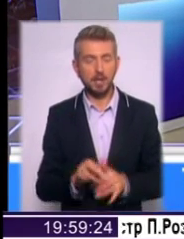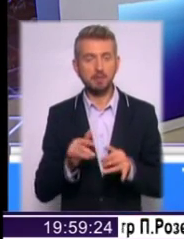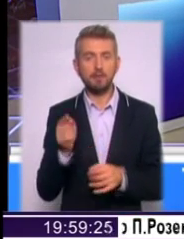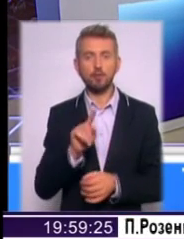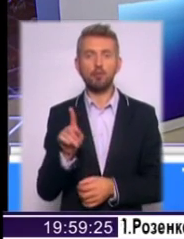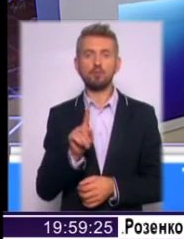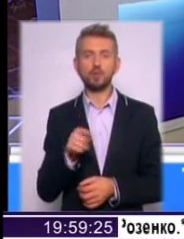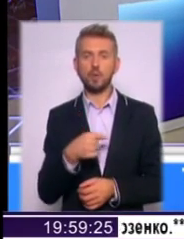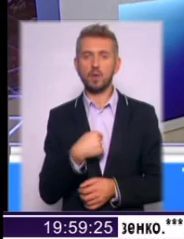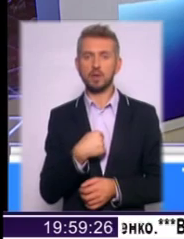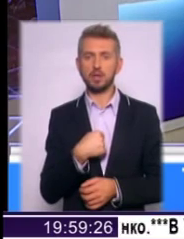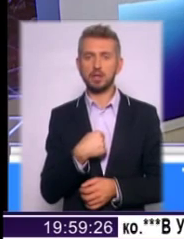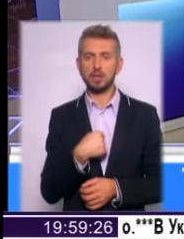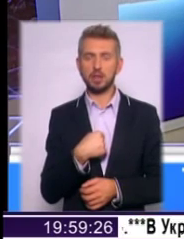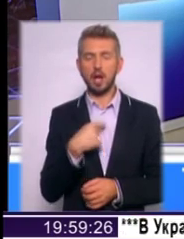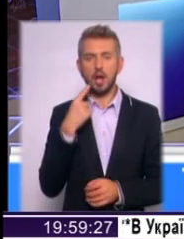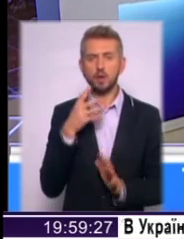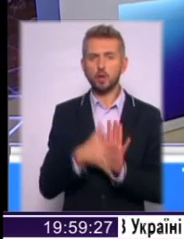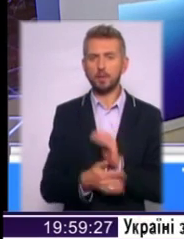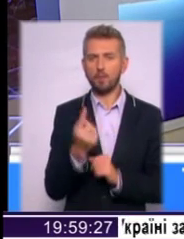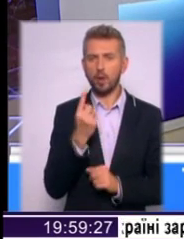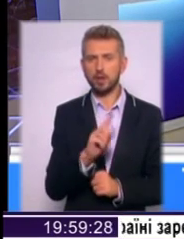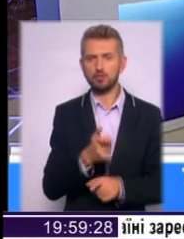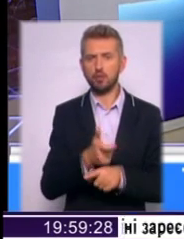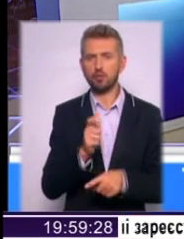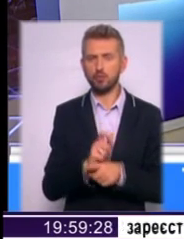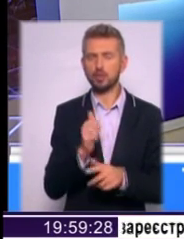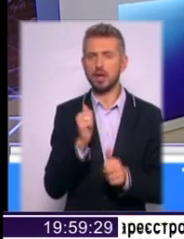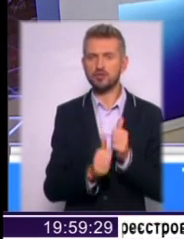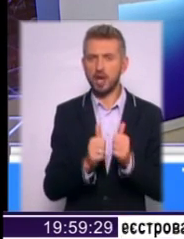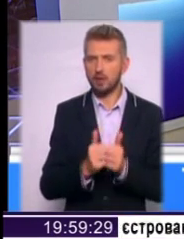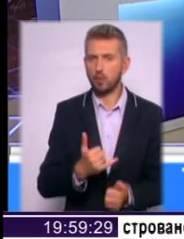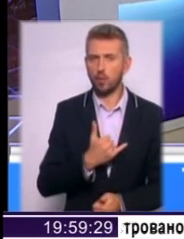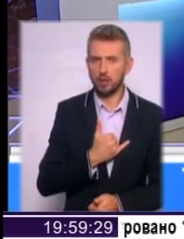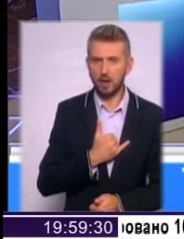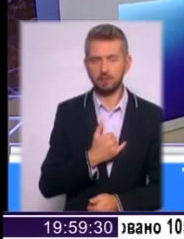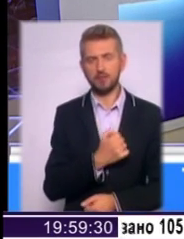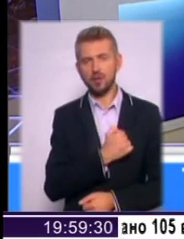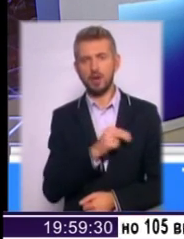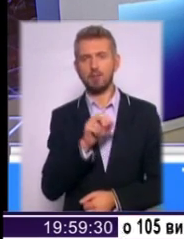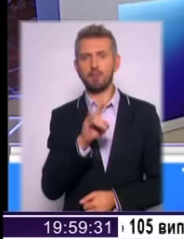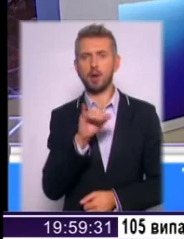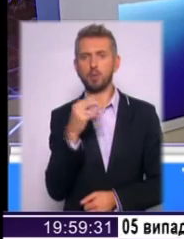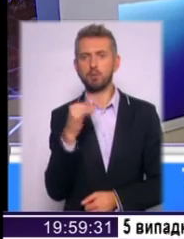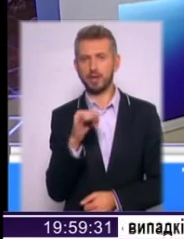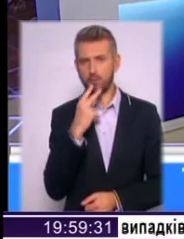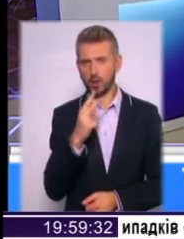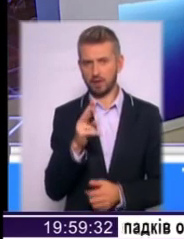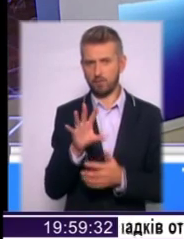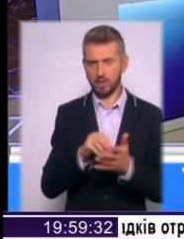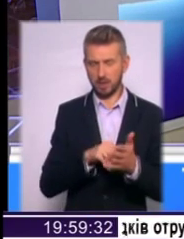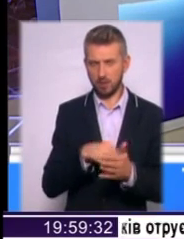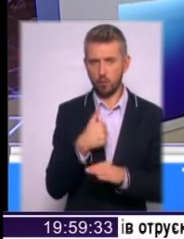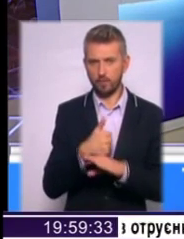що я зрозумів одне, що дуже часто у нас, на жаль, і Парубій показав приклад, голова Верховної